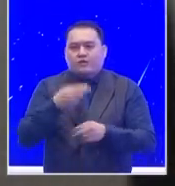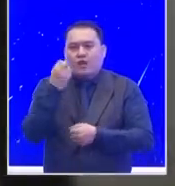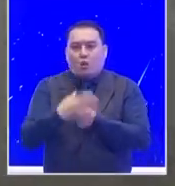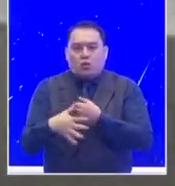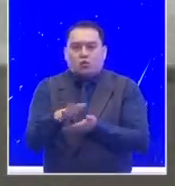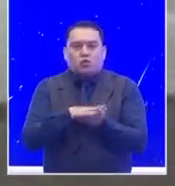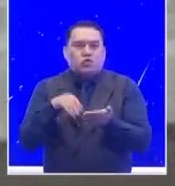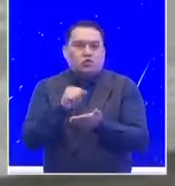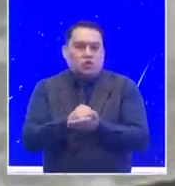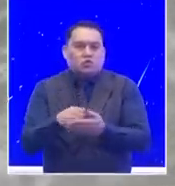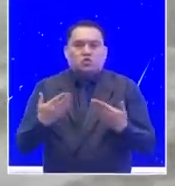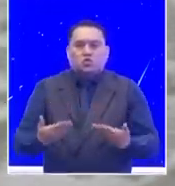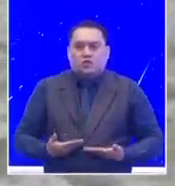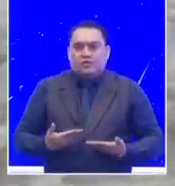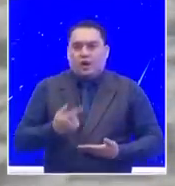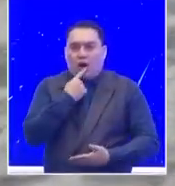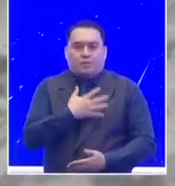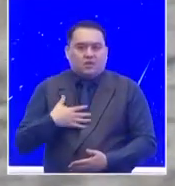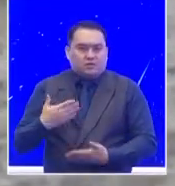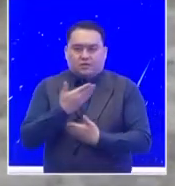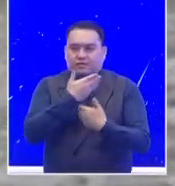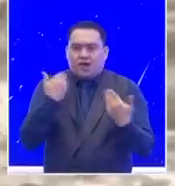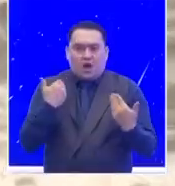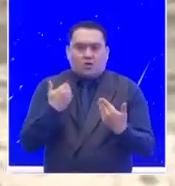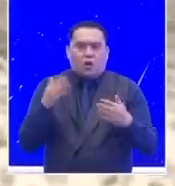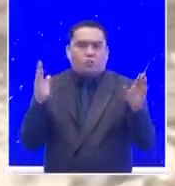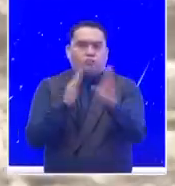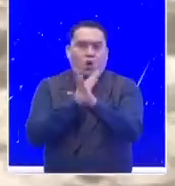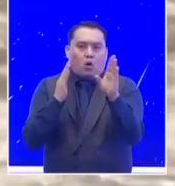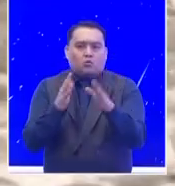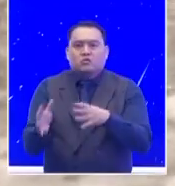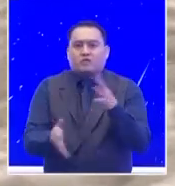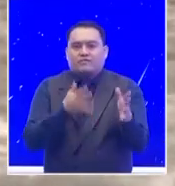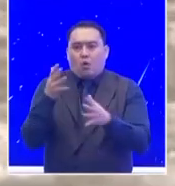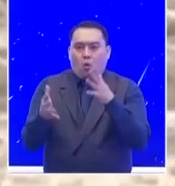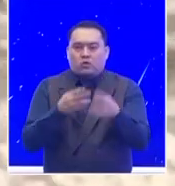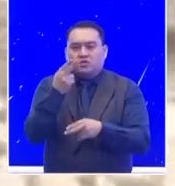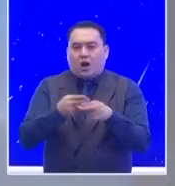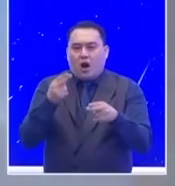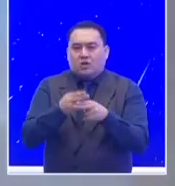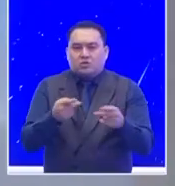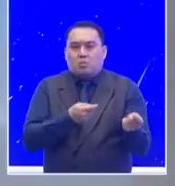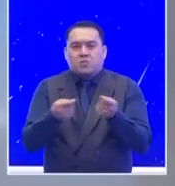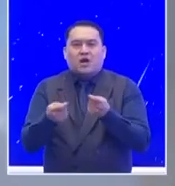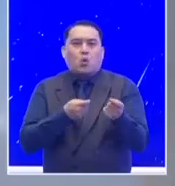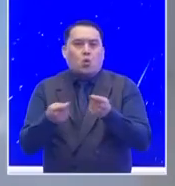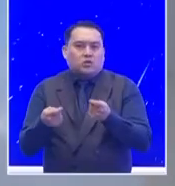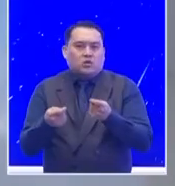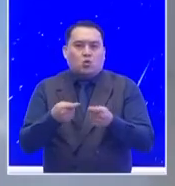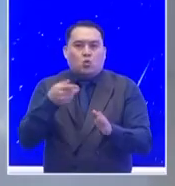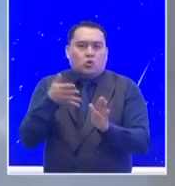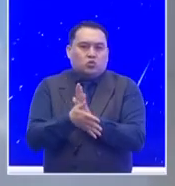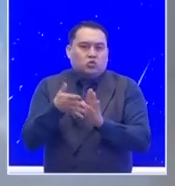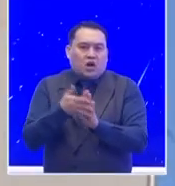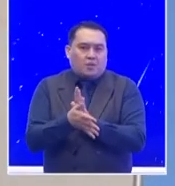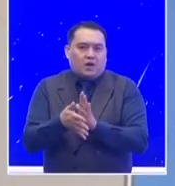повредив ее. Никто из жителей города не пострадал. Непогода вмешалась и в график железнодорожных перевозок. Из-за нанесенных на